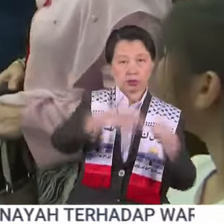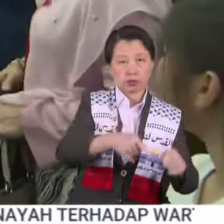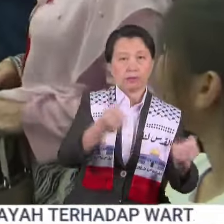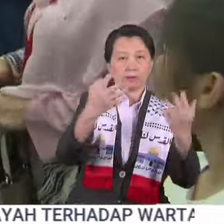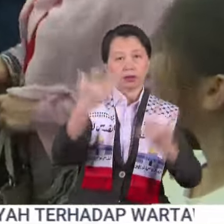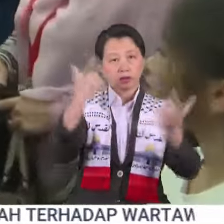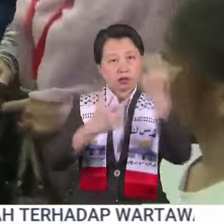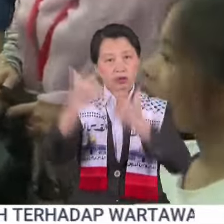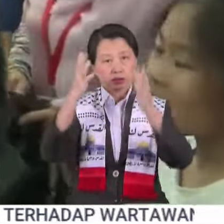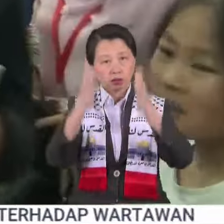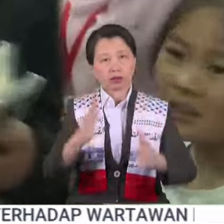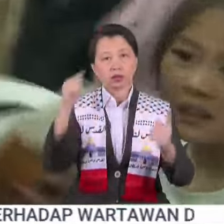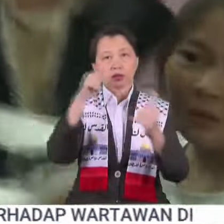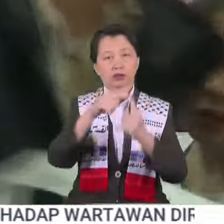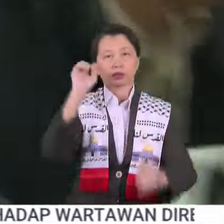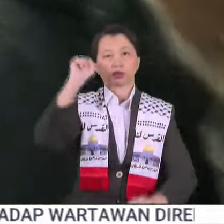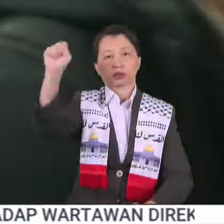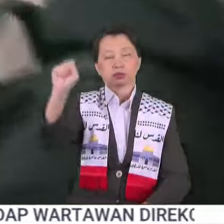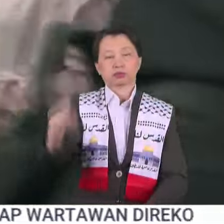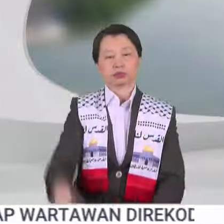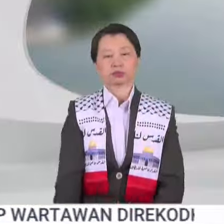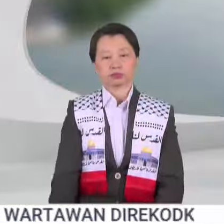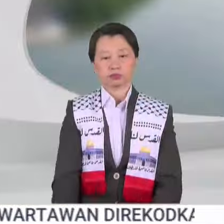ramai pelancong ke negeri ini.